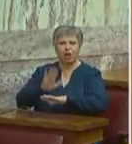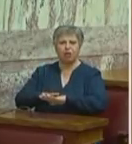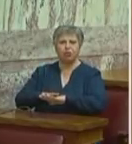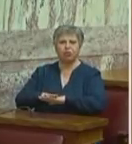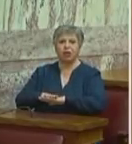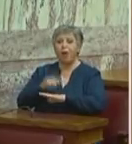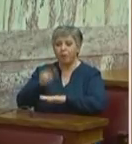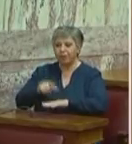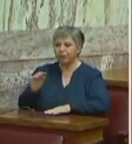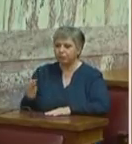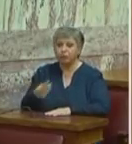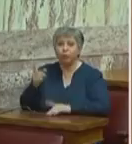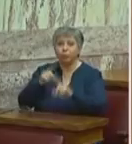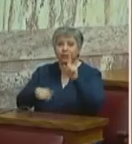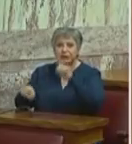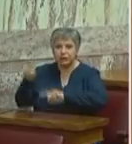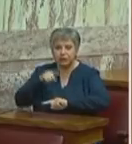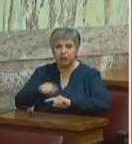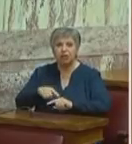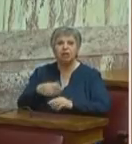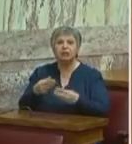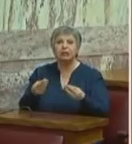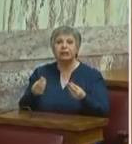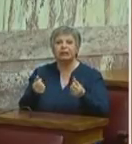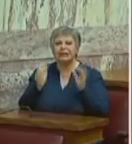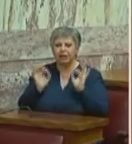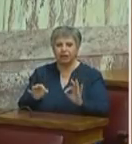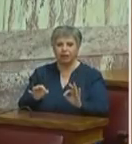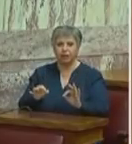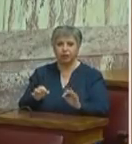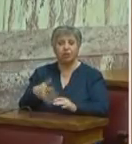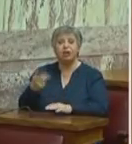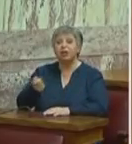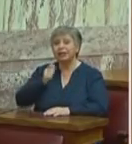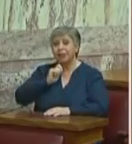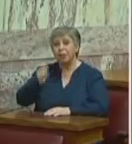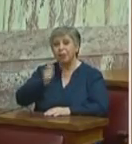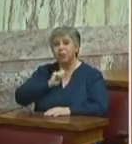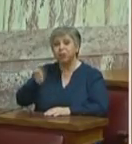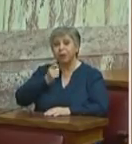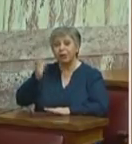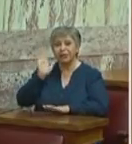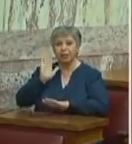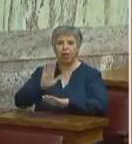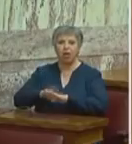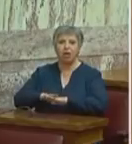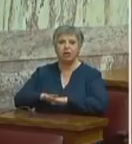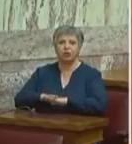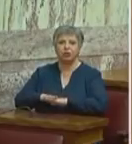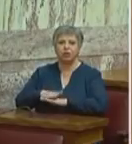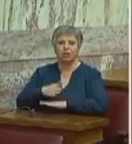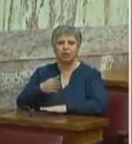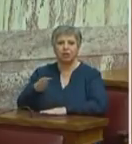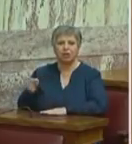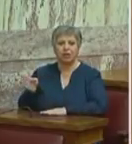Γιατί πολιτικά ένοχοι είναι και εκτείουν ήδη ποινή, την